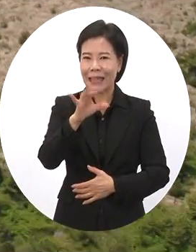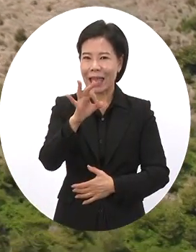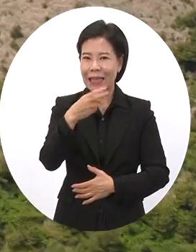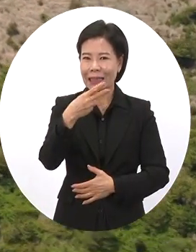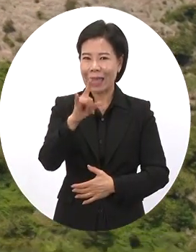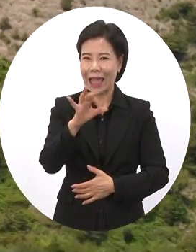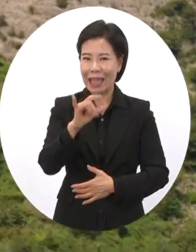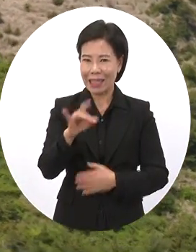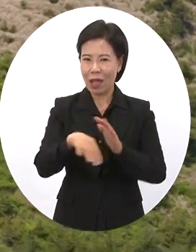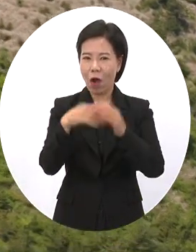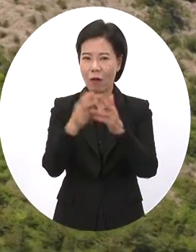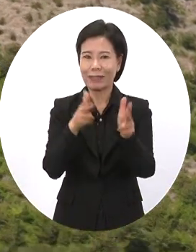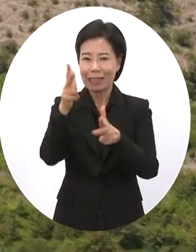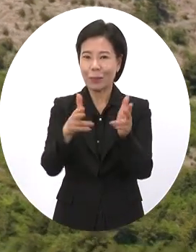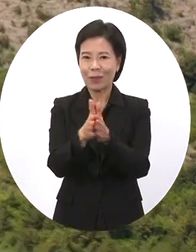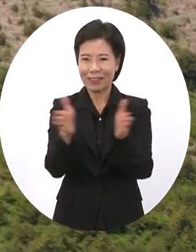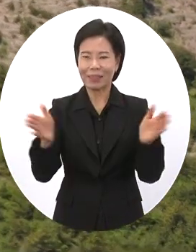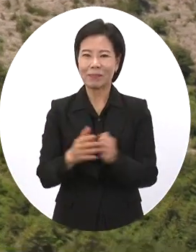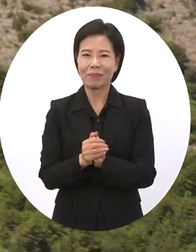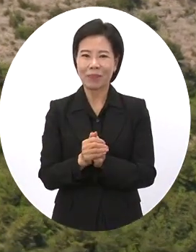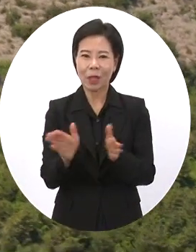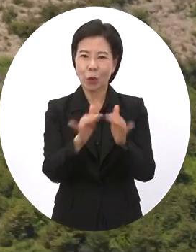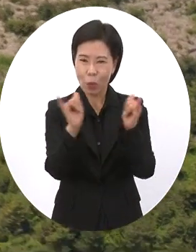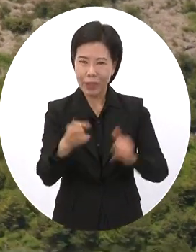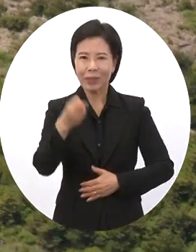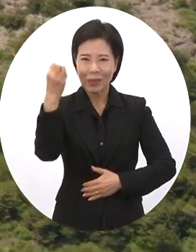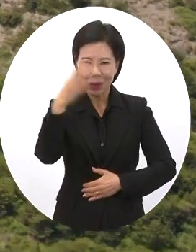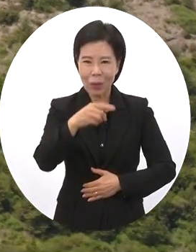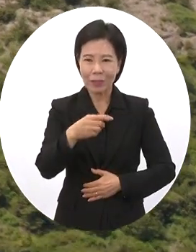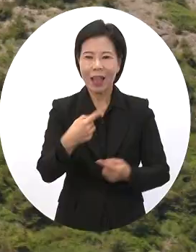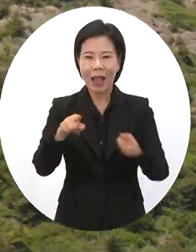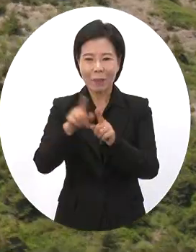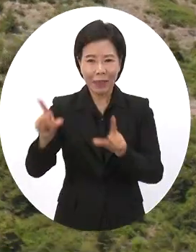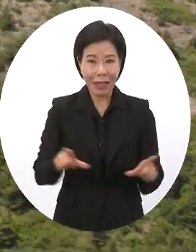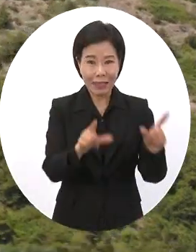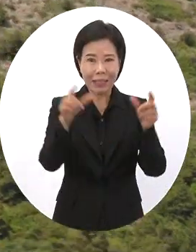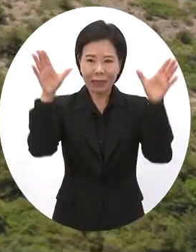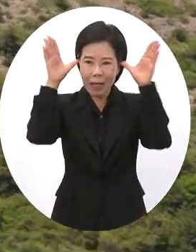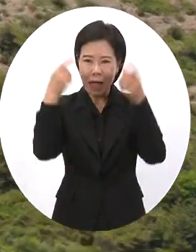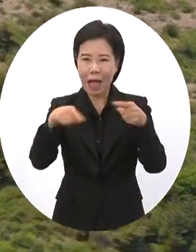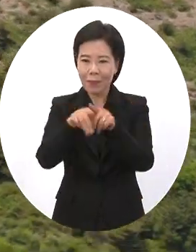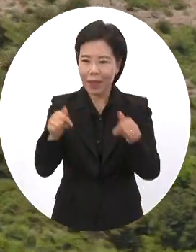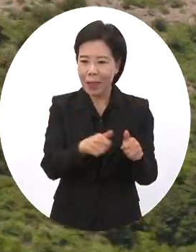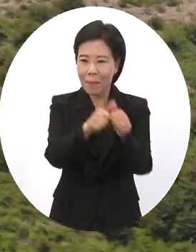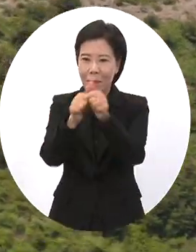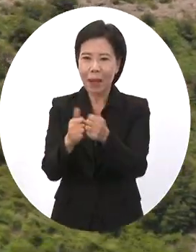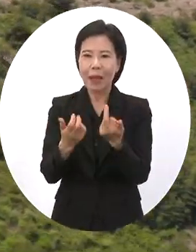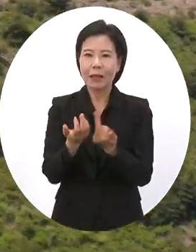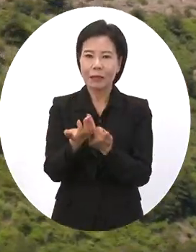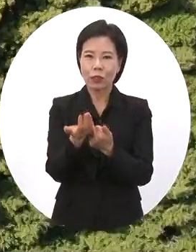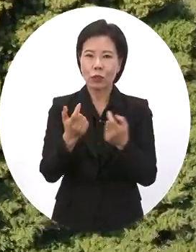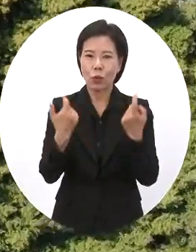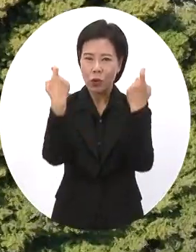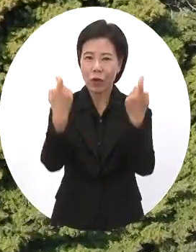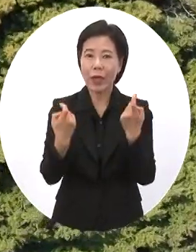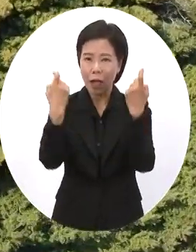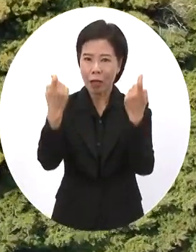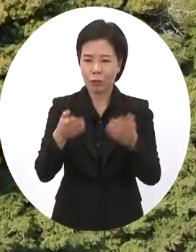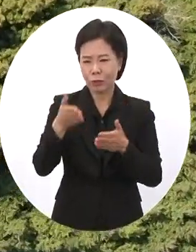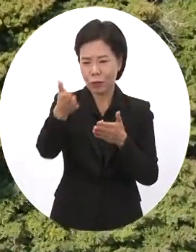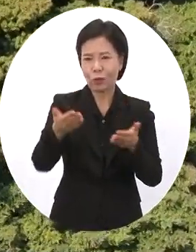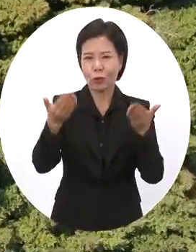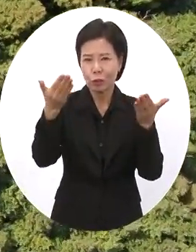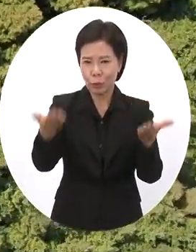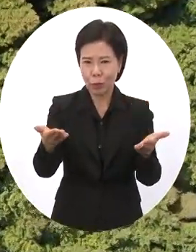쉼팡 조성 사업을 시행하는데요. 도민을 비롯해 반려견을 동반한 제주 여행객을 위한 전용 쉼터를